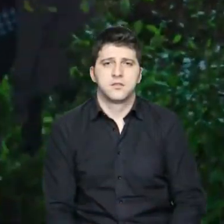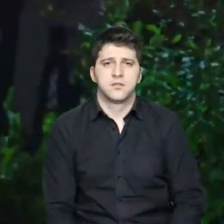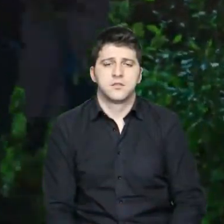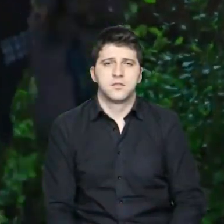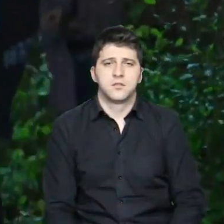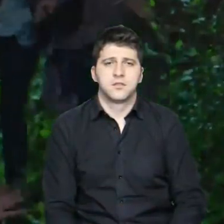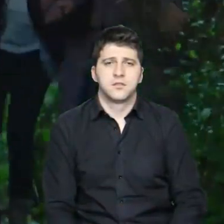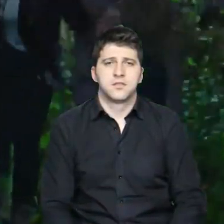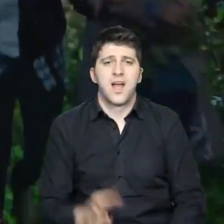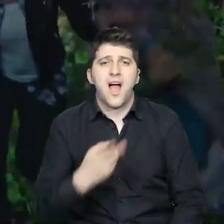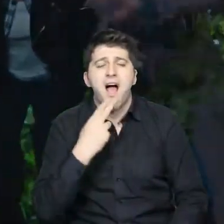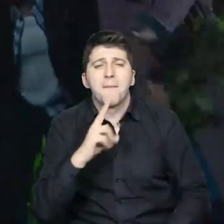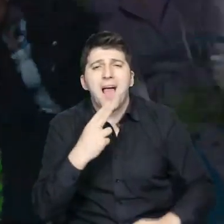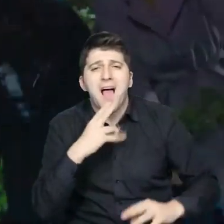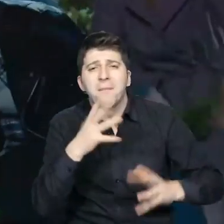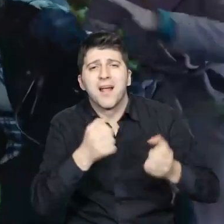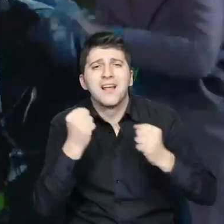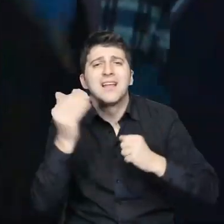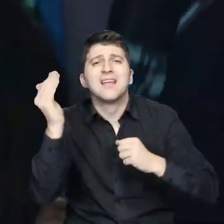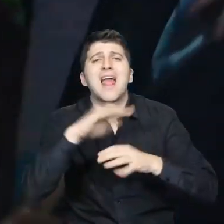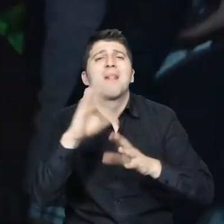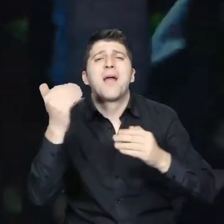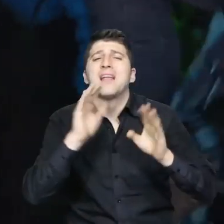kaldı. Diğerleri insafa gelip döndüler.